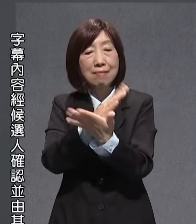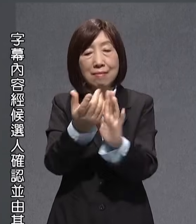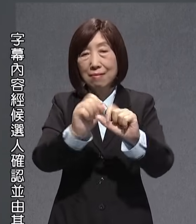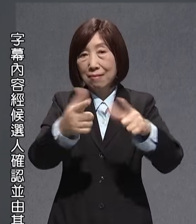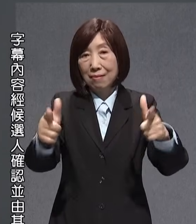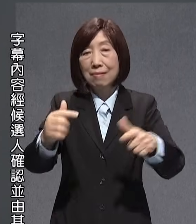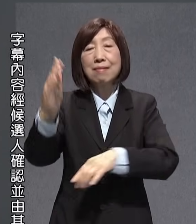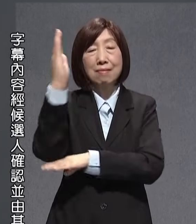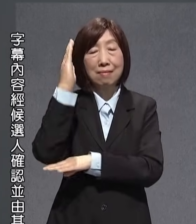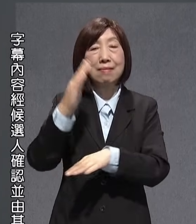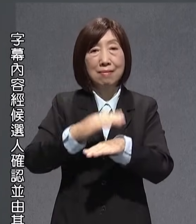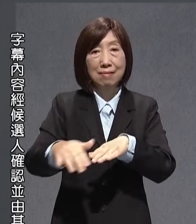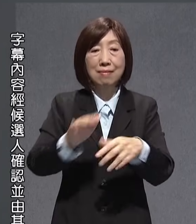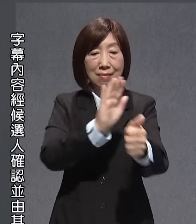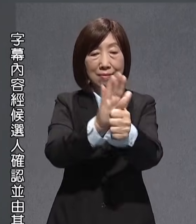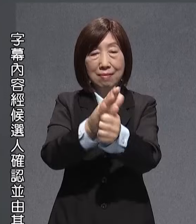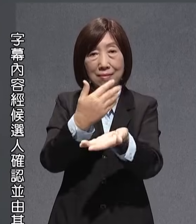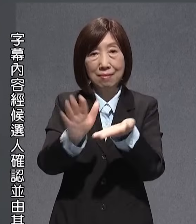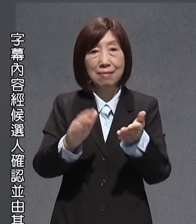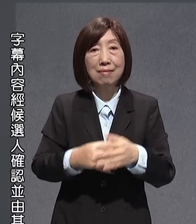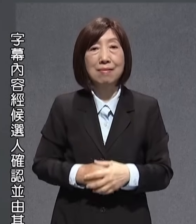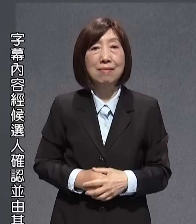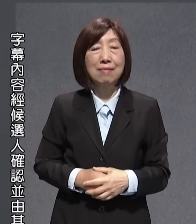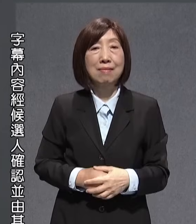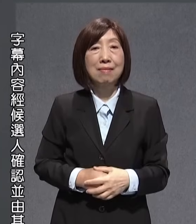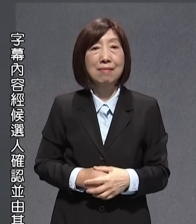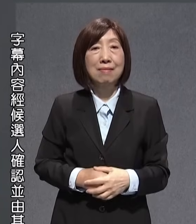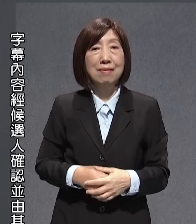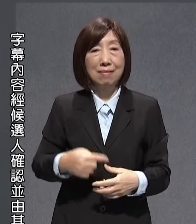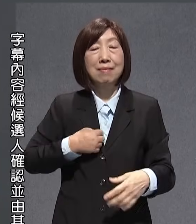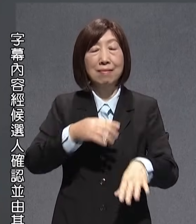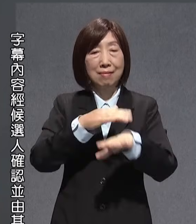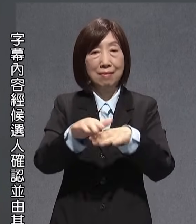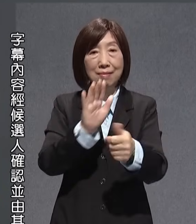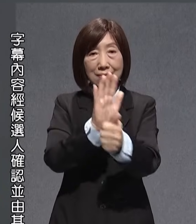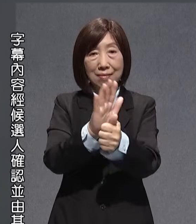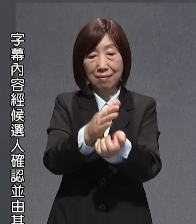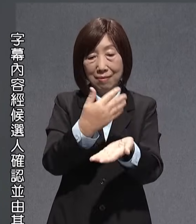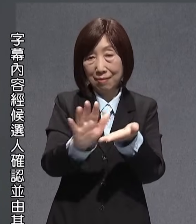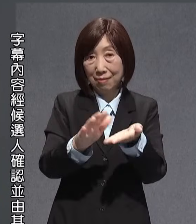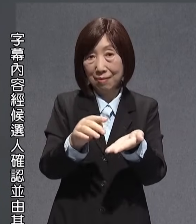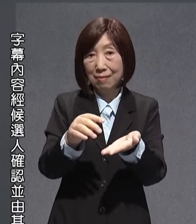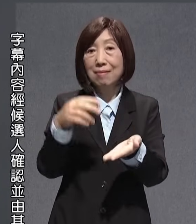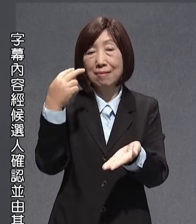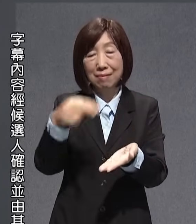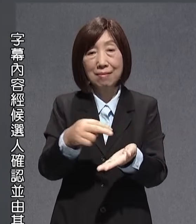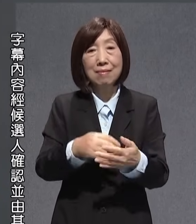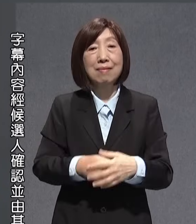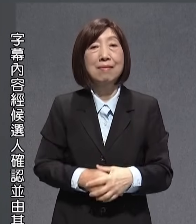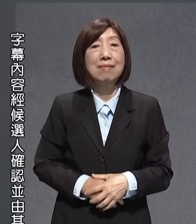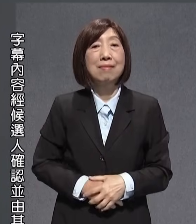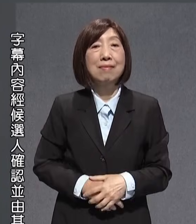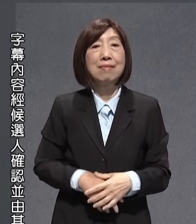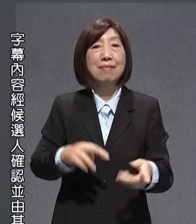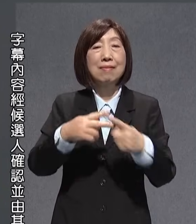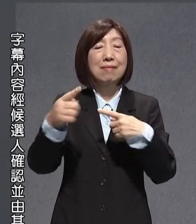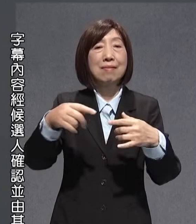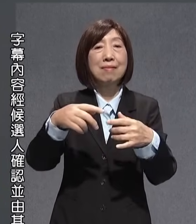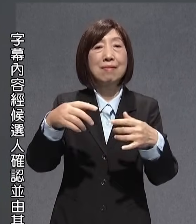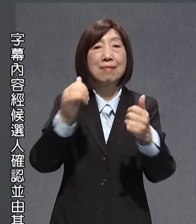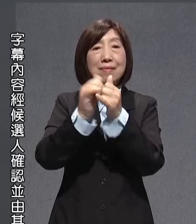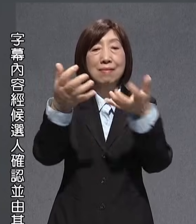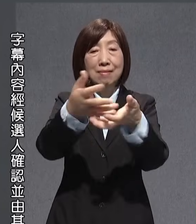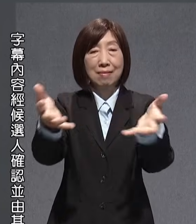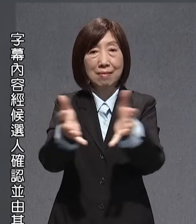府都应该要协助解决。我不仅仅会协助解决问题，而且也会跟父老乡亲